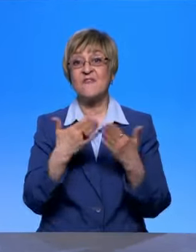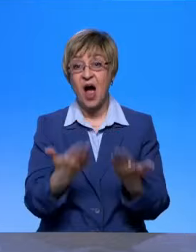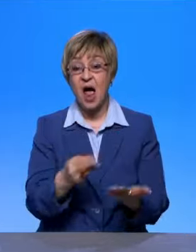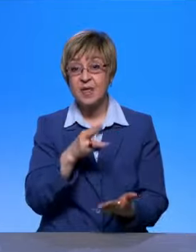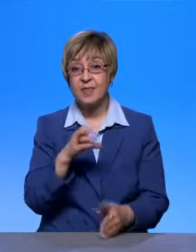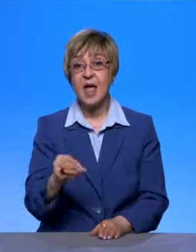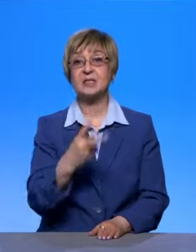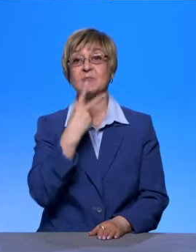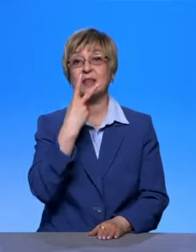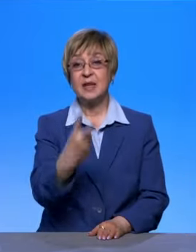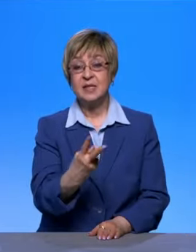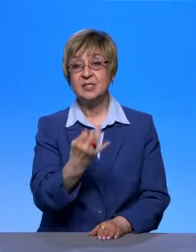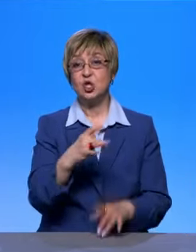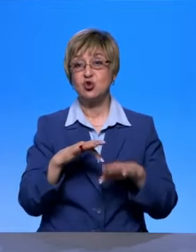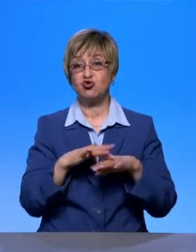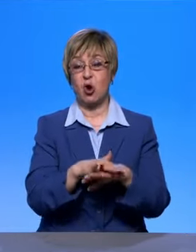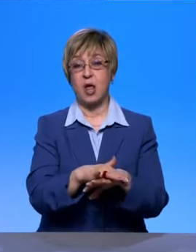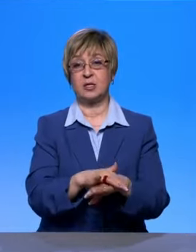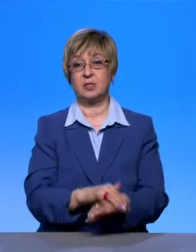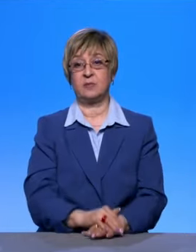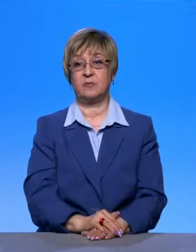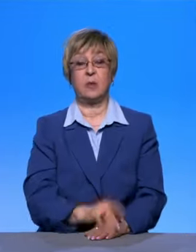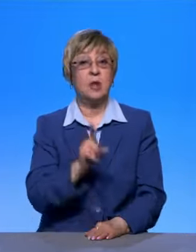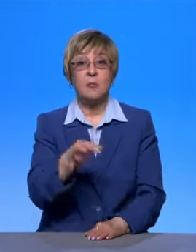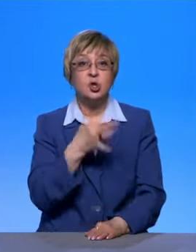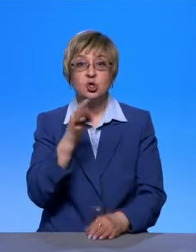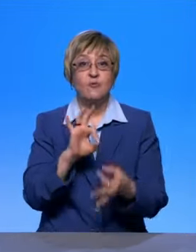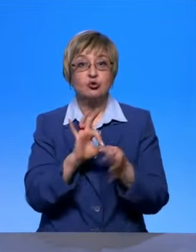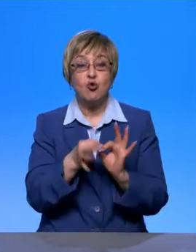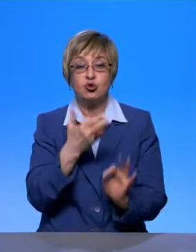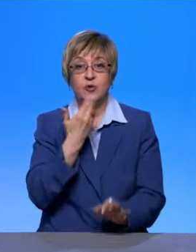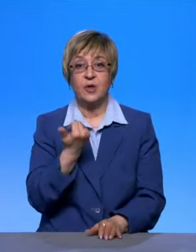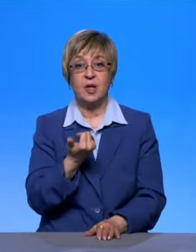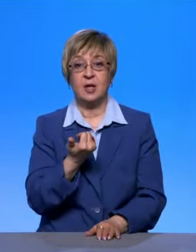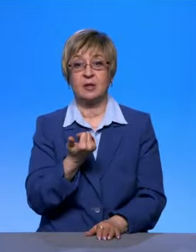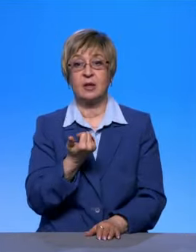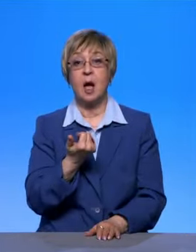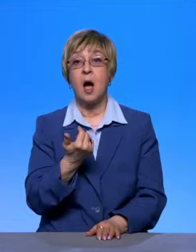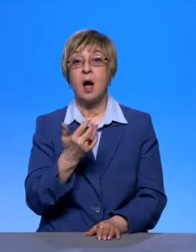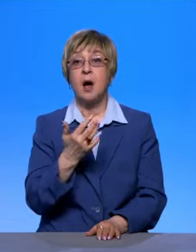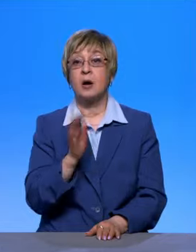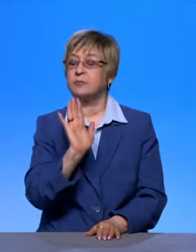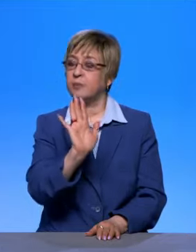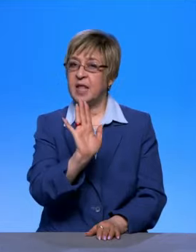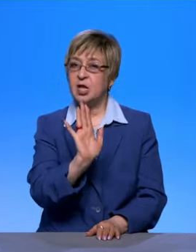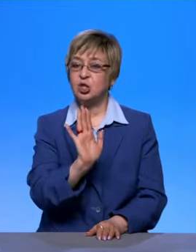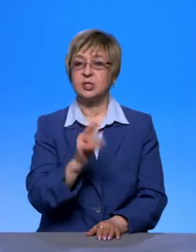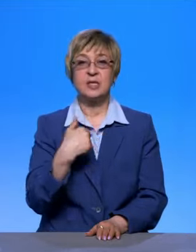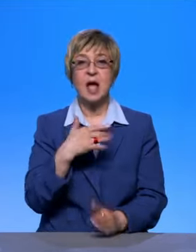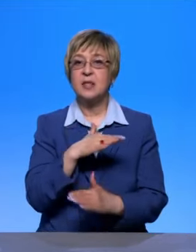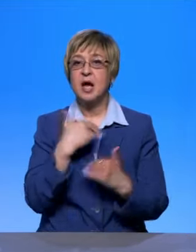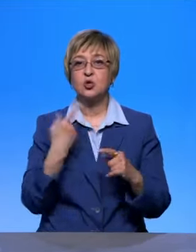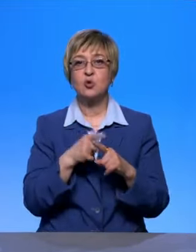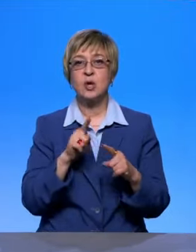подождите, решайте. Подождите, там ничего сложного так нет. Так нет, я не хочу этим заниматься. Я не хочу